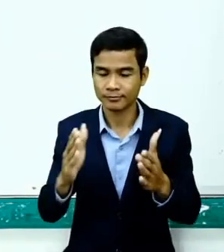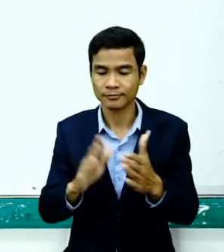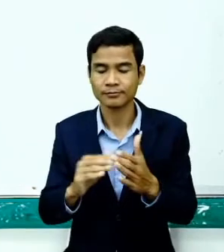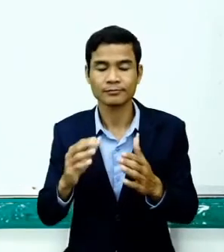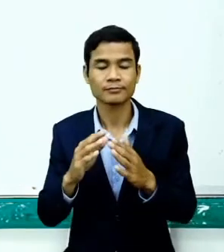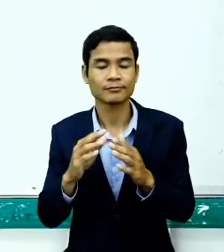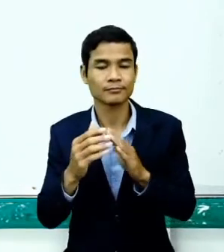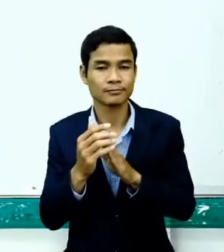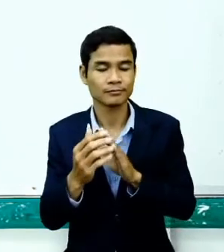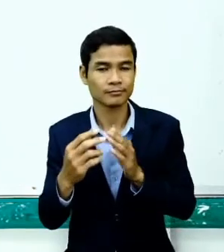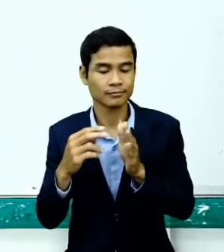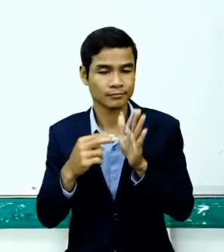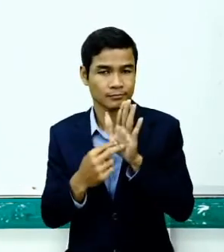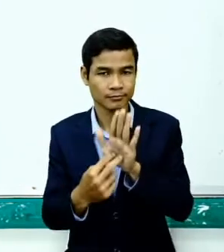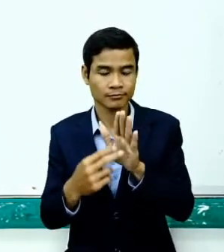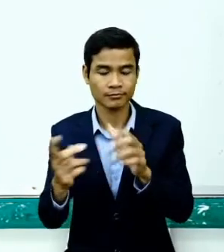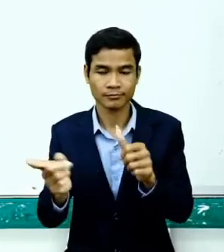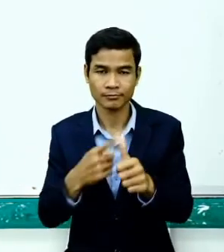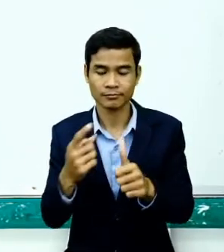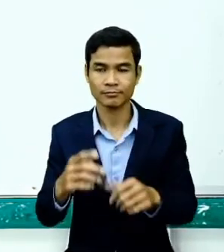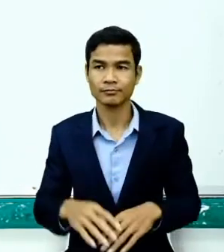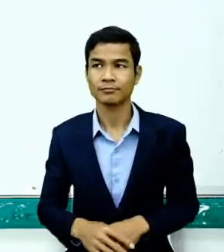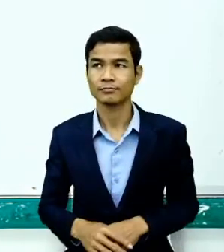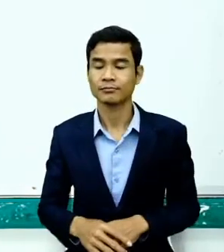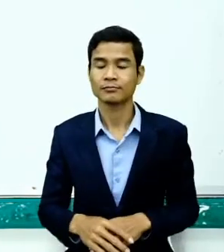ធ្វើបង្ហាញកូនសិន